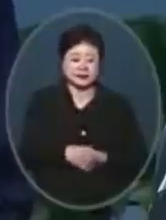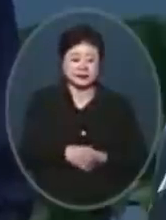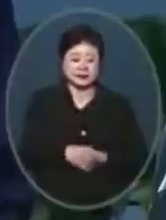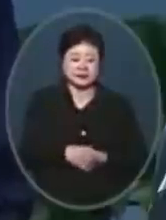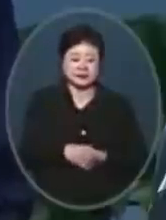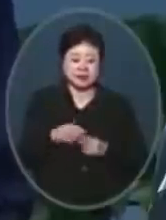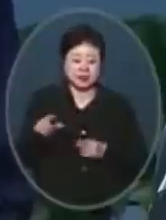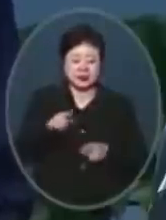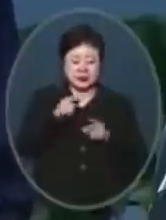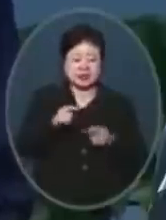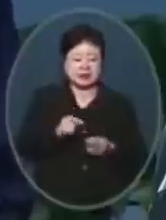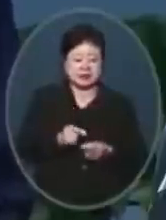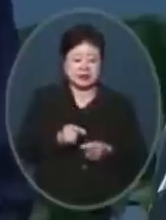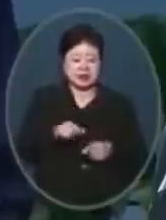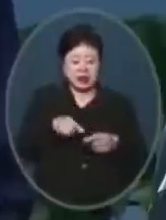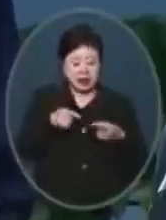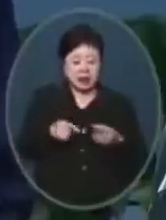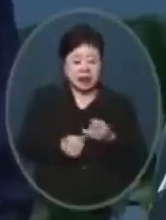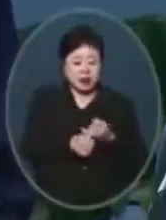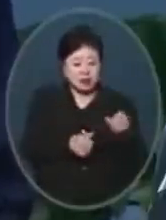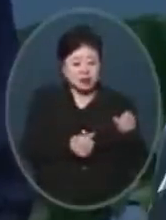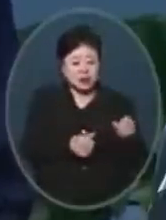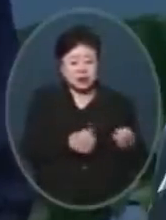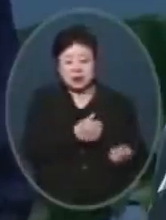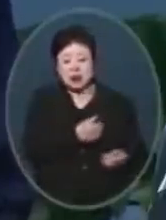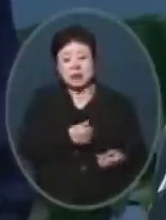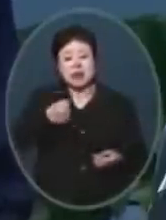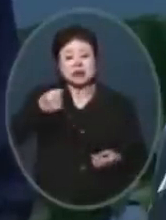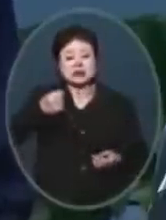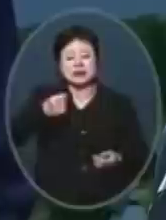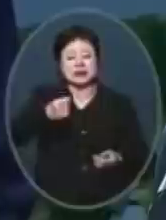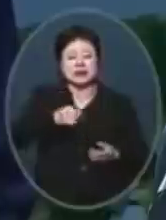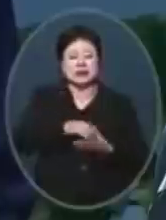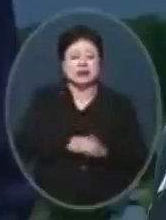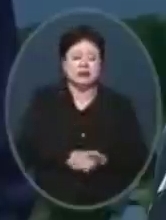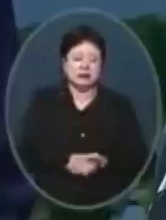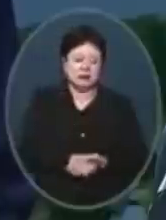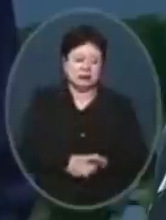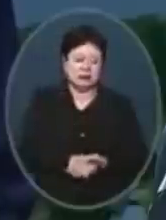애굽에 살려 내려갔다가 그 아내를 뺏겼습니다.